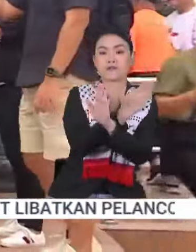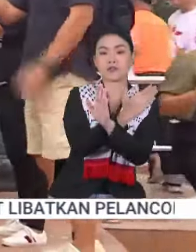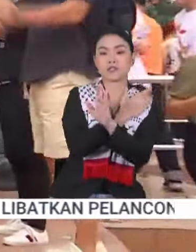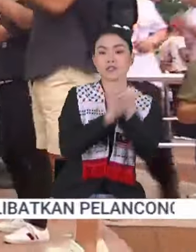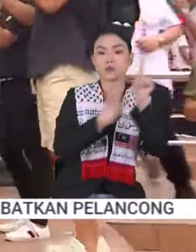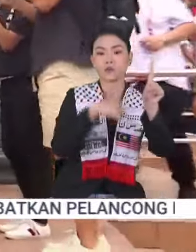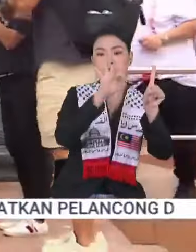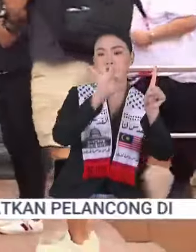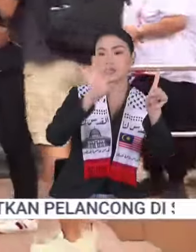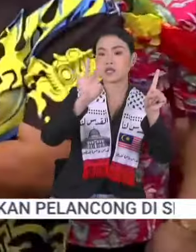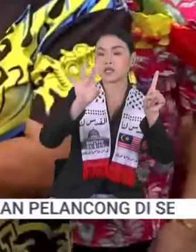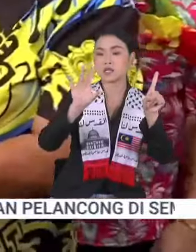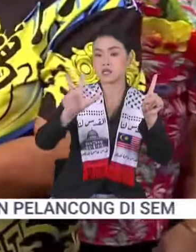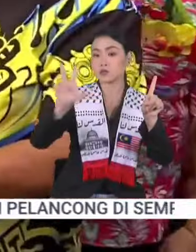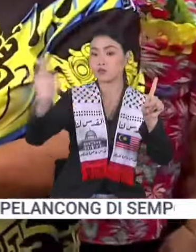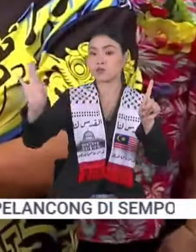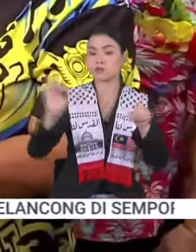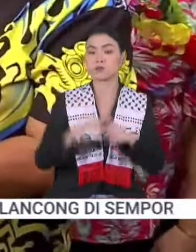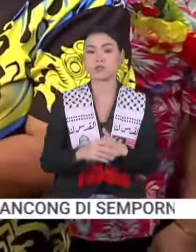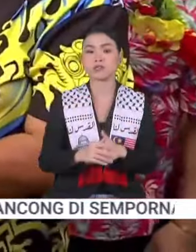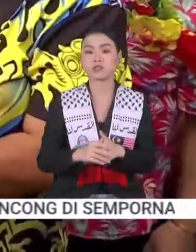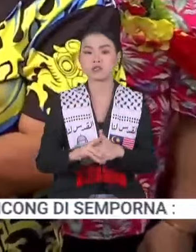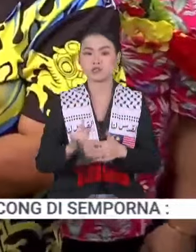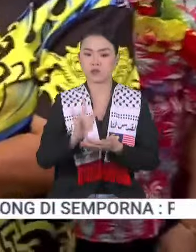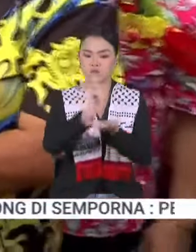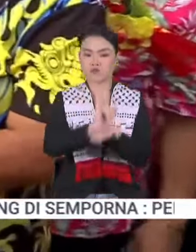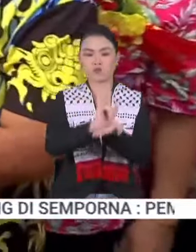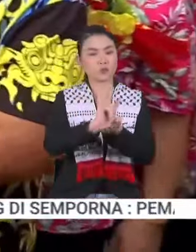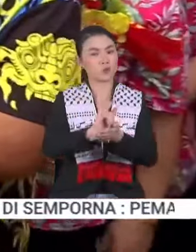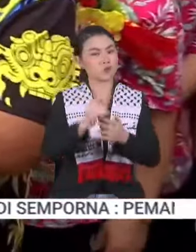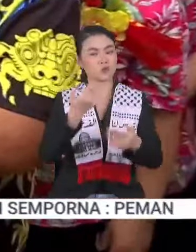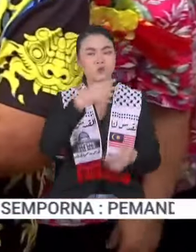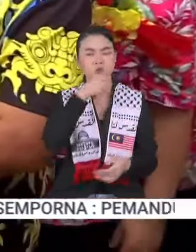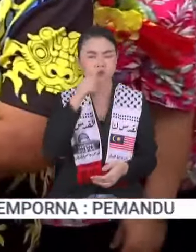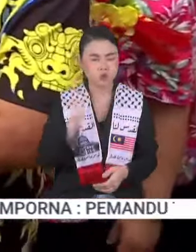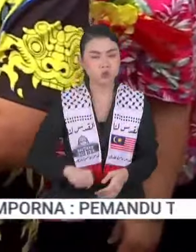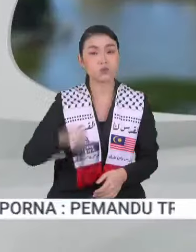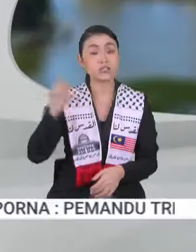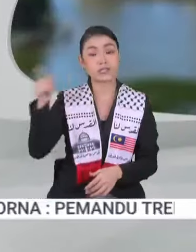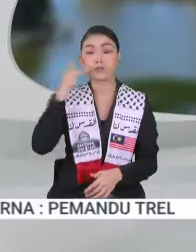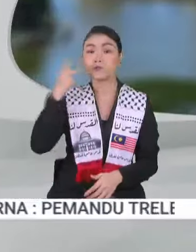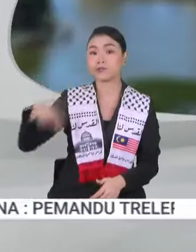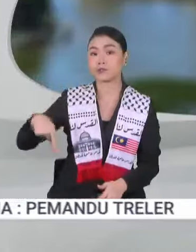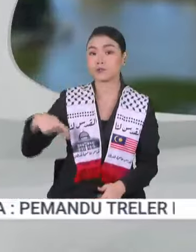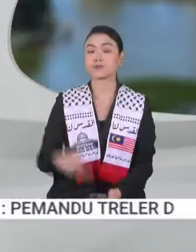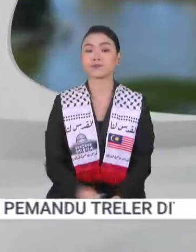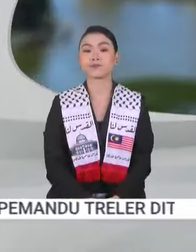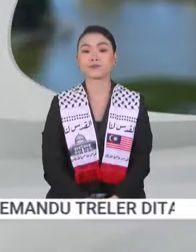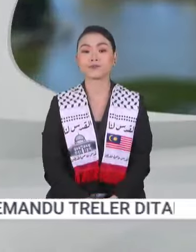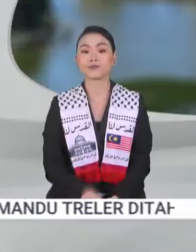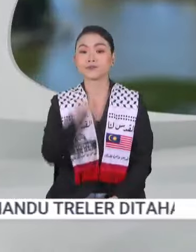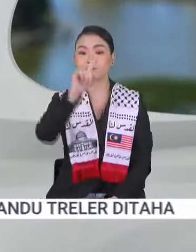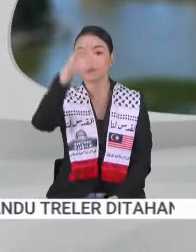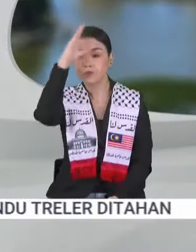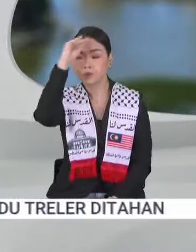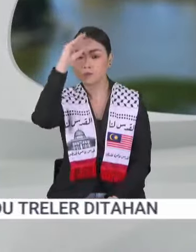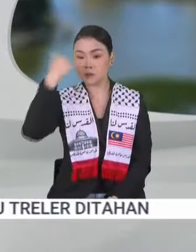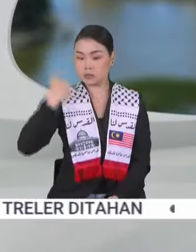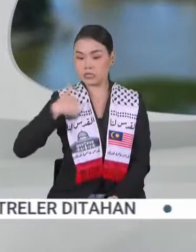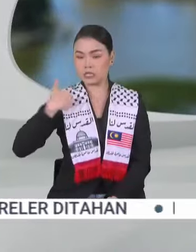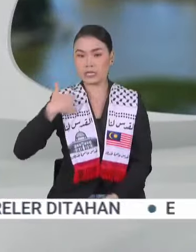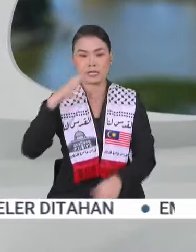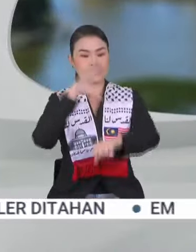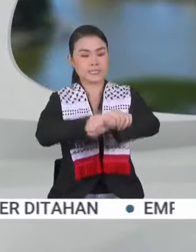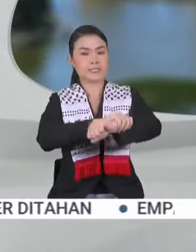1839 Ia merupakan salah satu Tokong tertua di Bandar Raya Kuching seorang lelaki warga asing